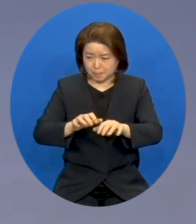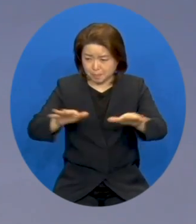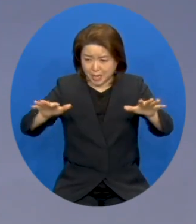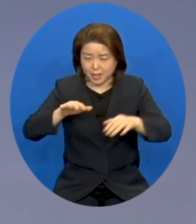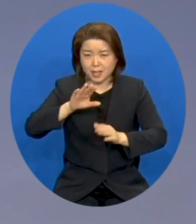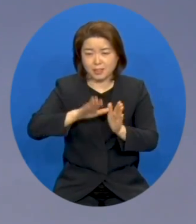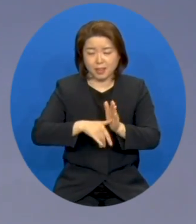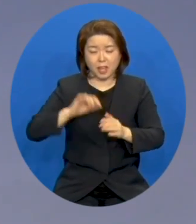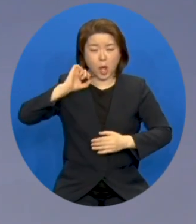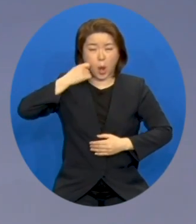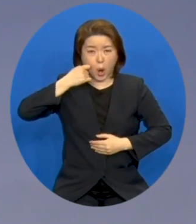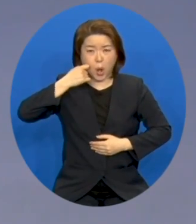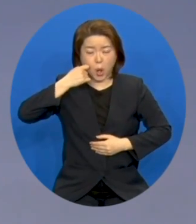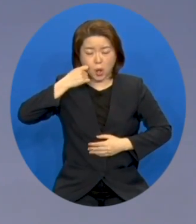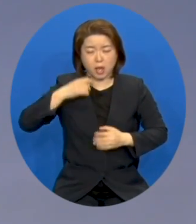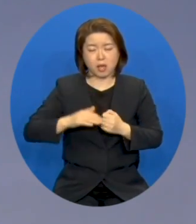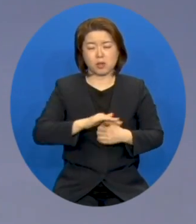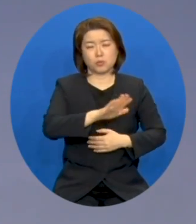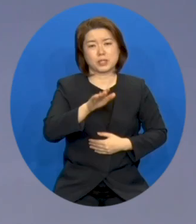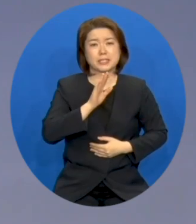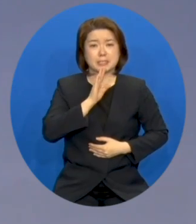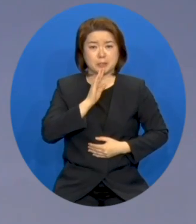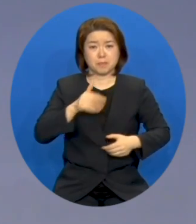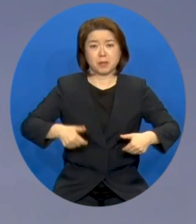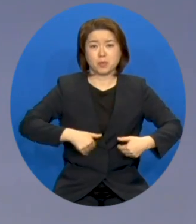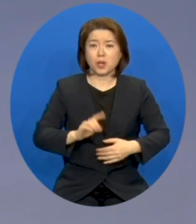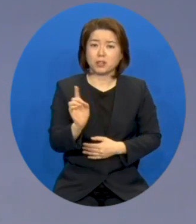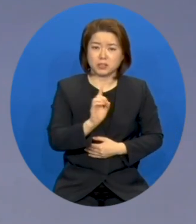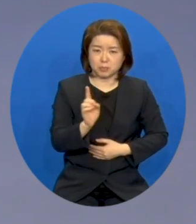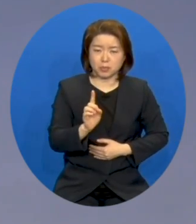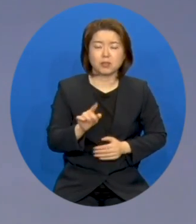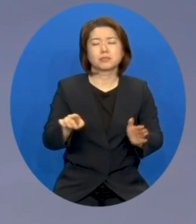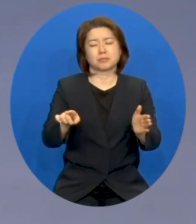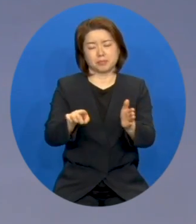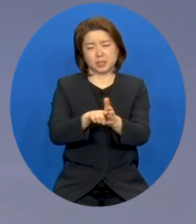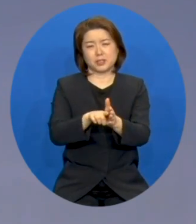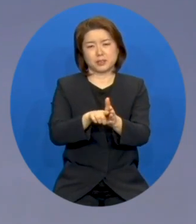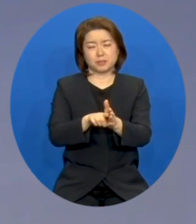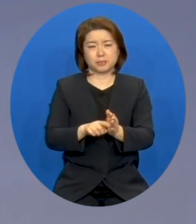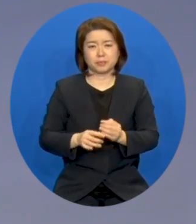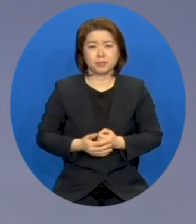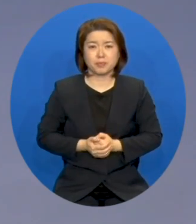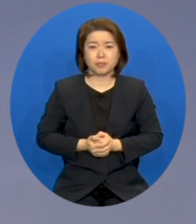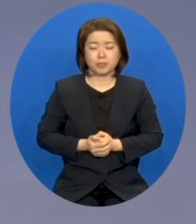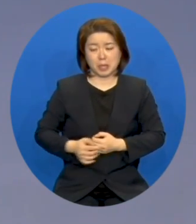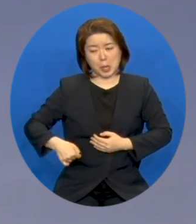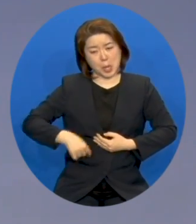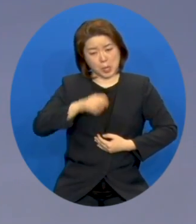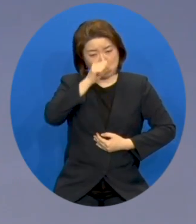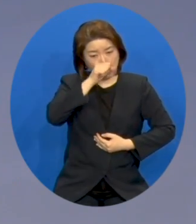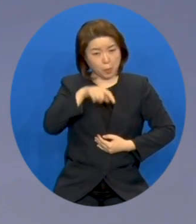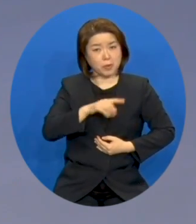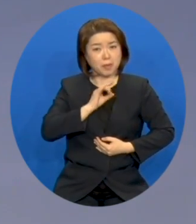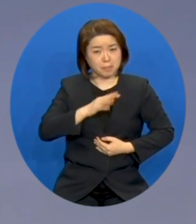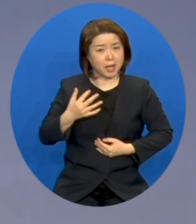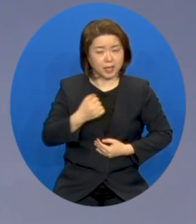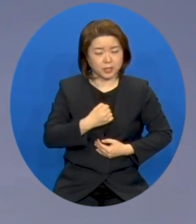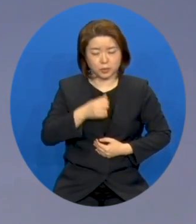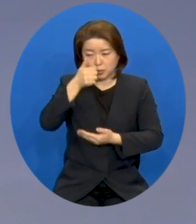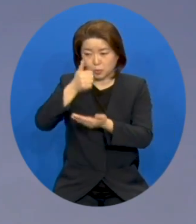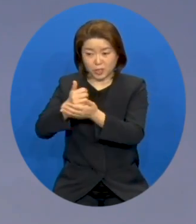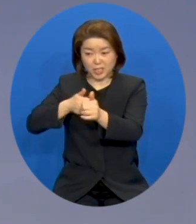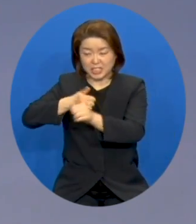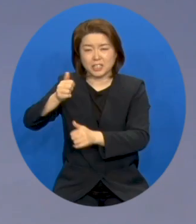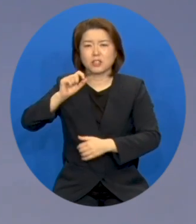때에 우리에게 정말 필요한 것은 믿음입니다. 착한 것만 가지고서는 죄를 이길 수